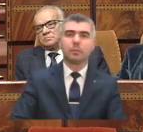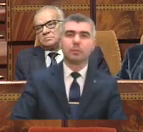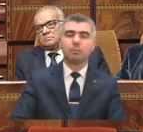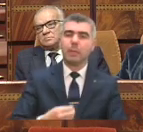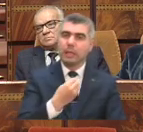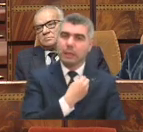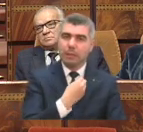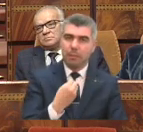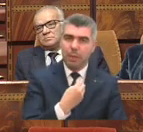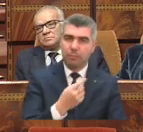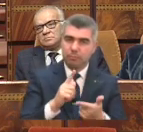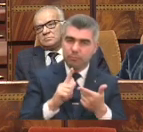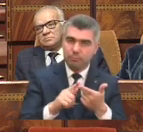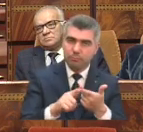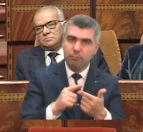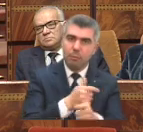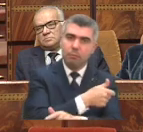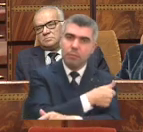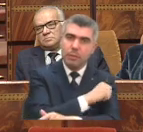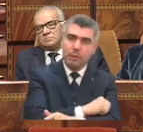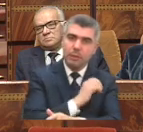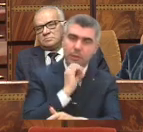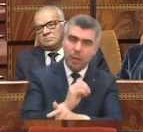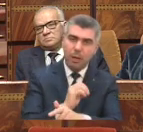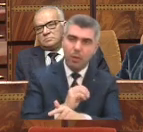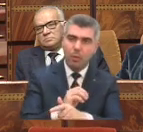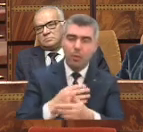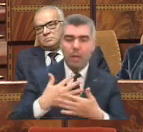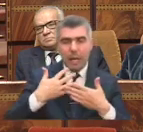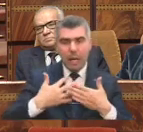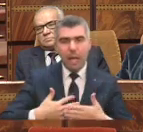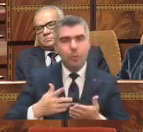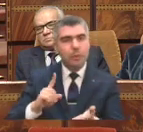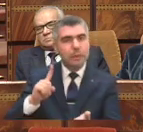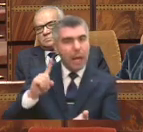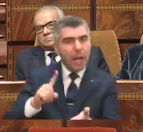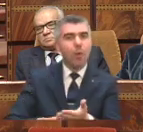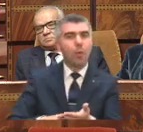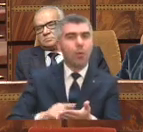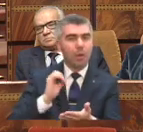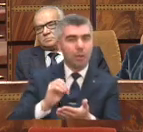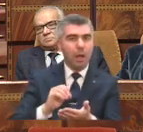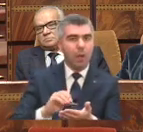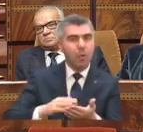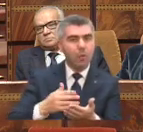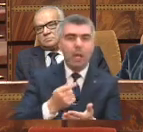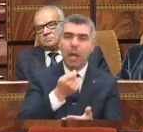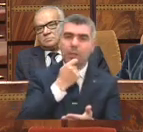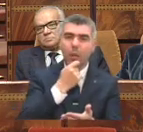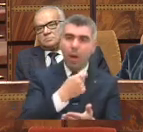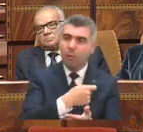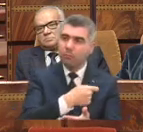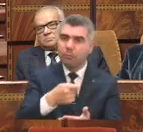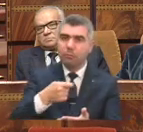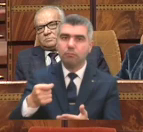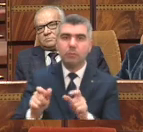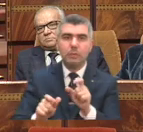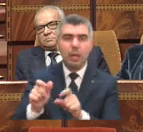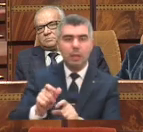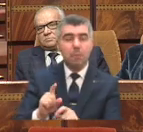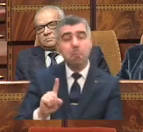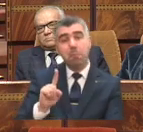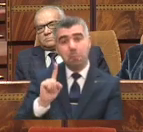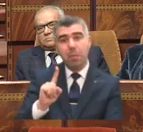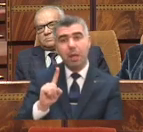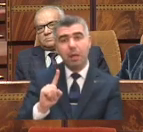الأطباء ومهني الصحة والوسائل التجهيزات الضرورية للرعاية الصحية وتوفير الأدوية. لكن الوضع